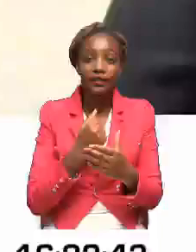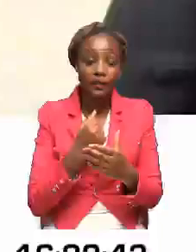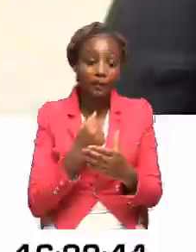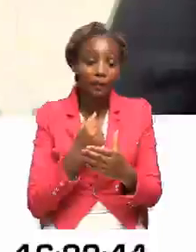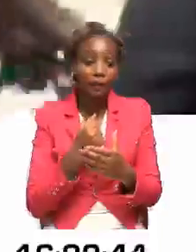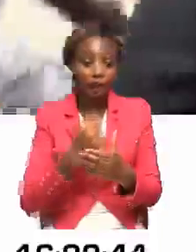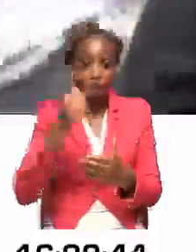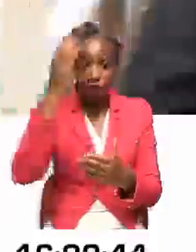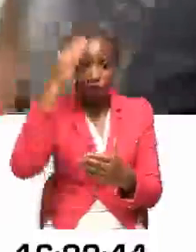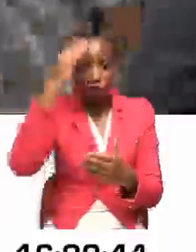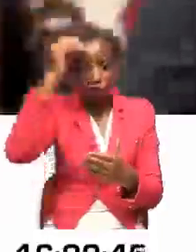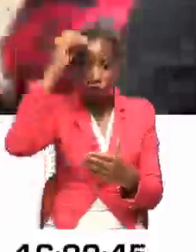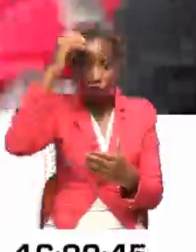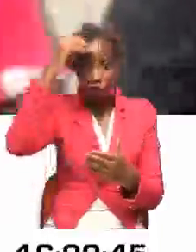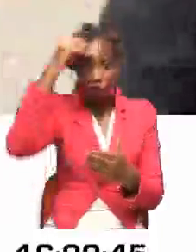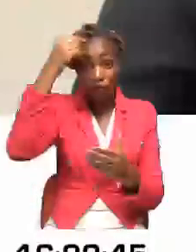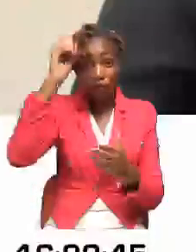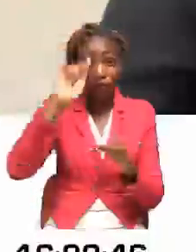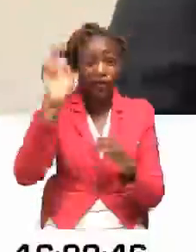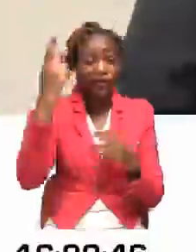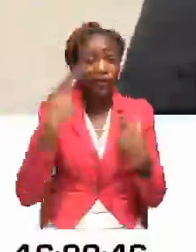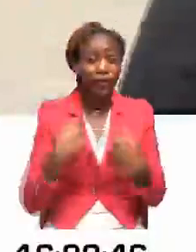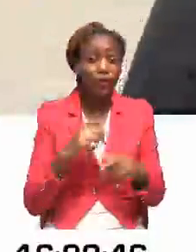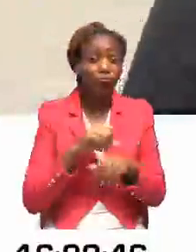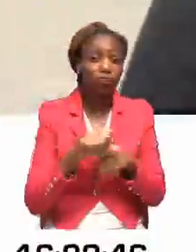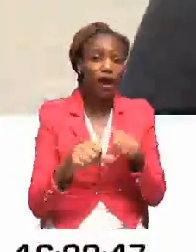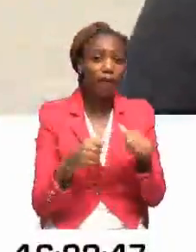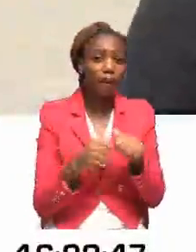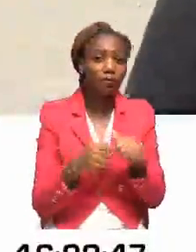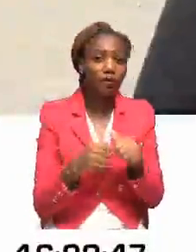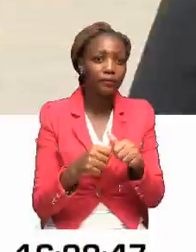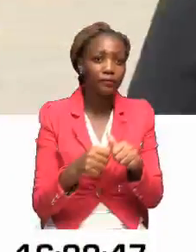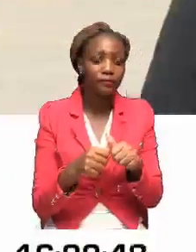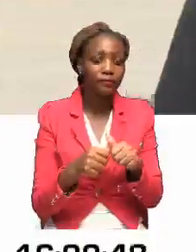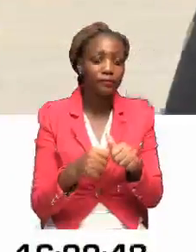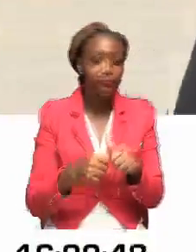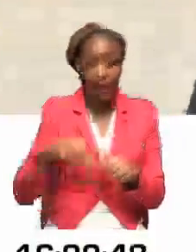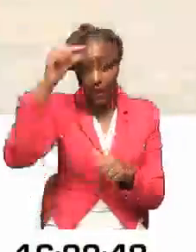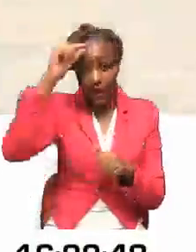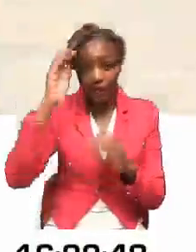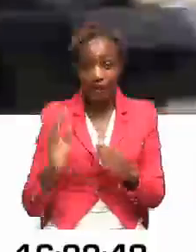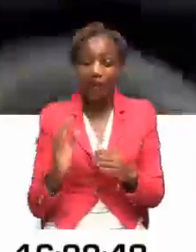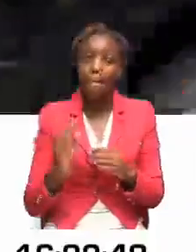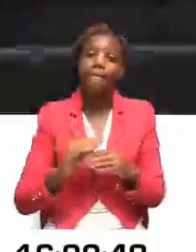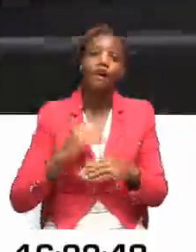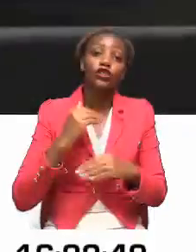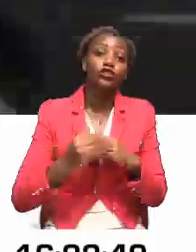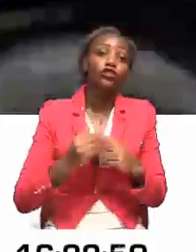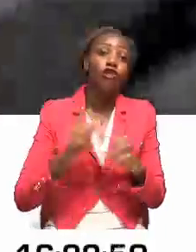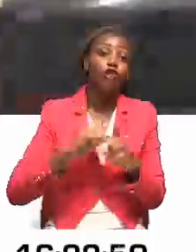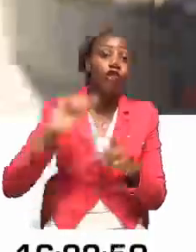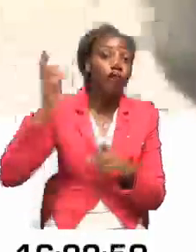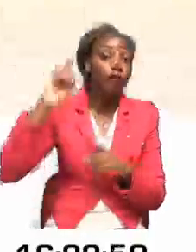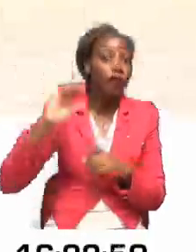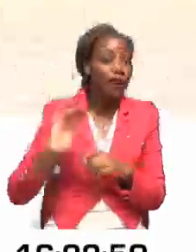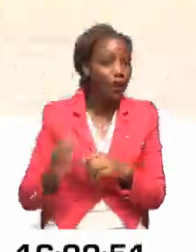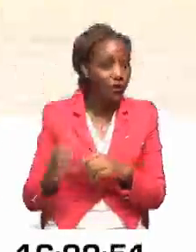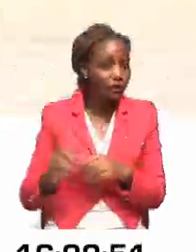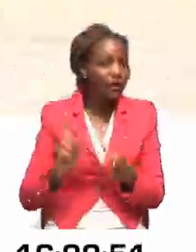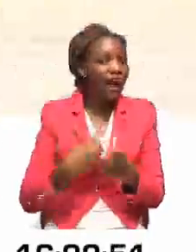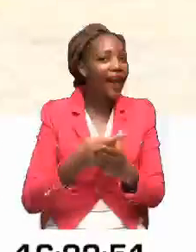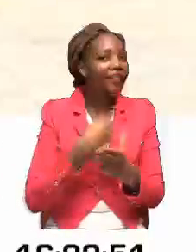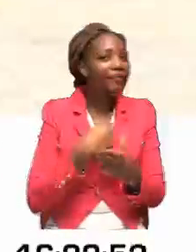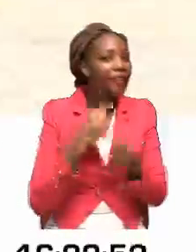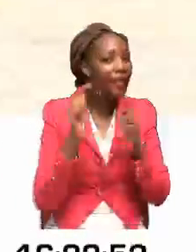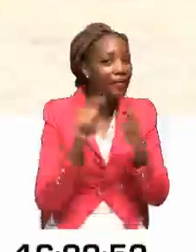kutathmini maoni ya wenyeji wa Nakuru kuhusiana na masaibu ya gavana wa Nairobi, gavana Mike Mbuvi Sonko. Na basi nimefika